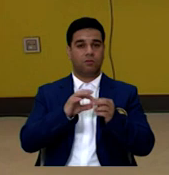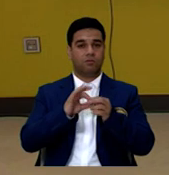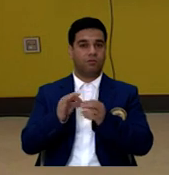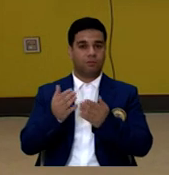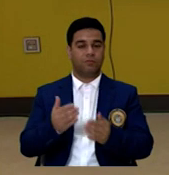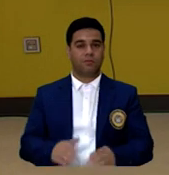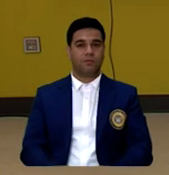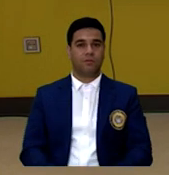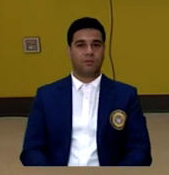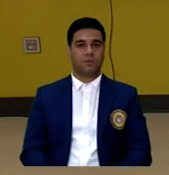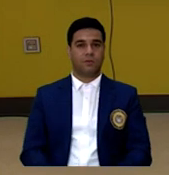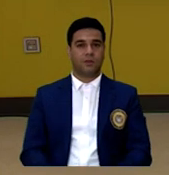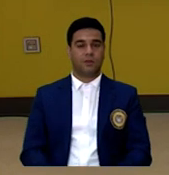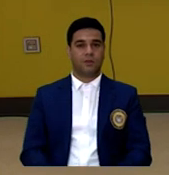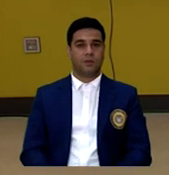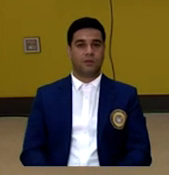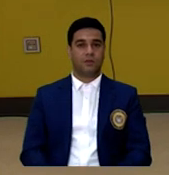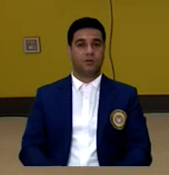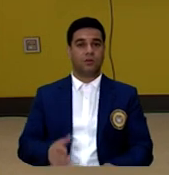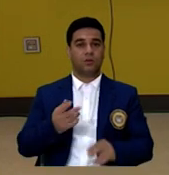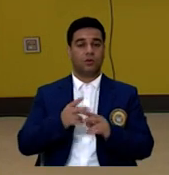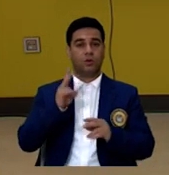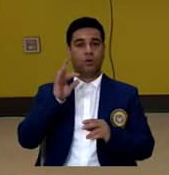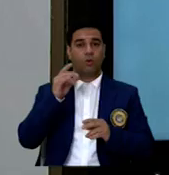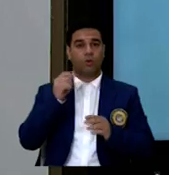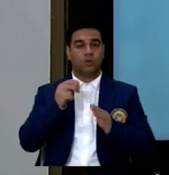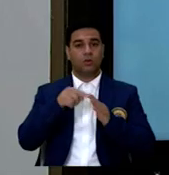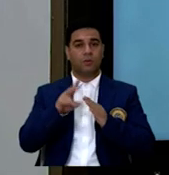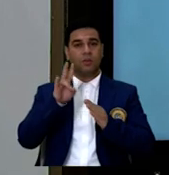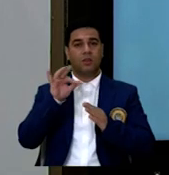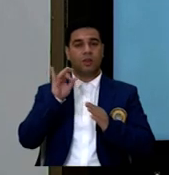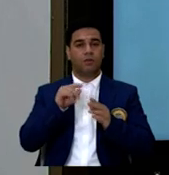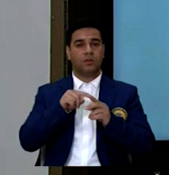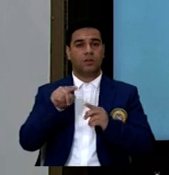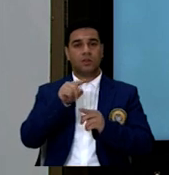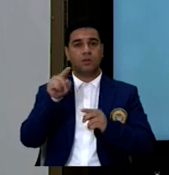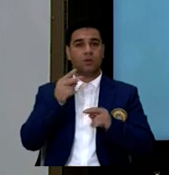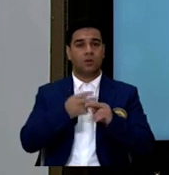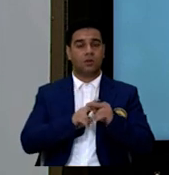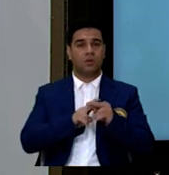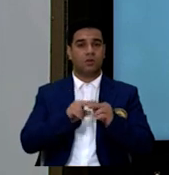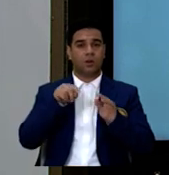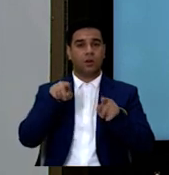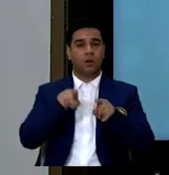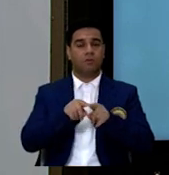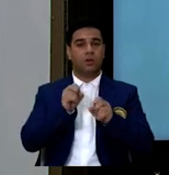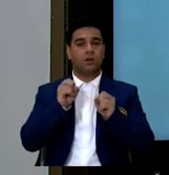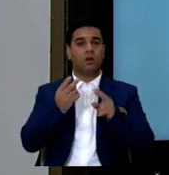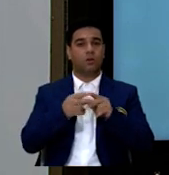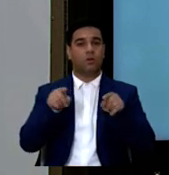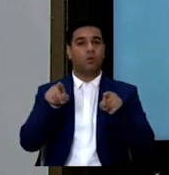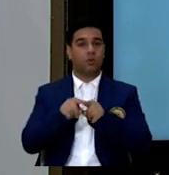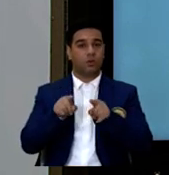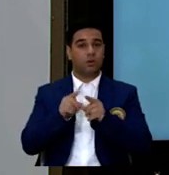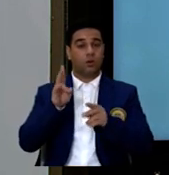topdingiz. Bo'g'im oyoqlarning nerv sistemasi halqali chuvalchanglarning nerv sistemasiga